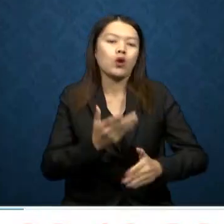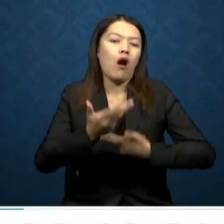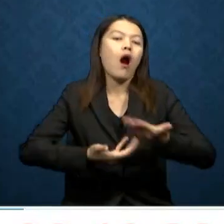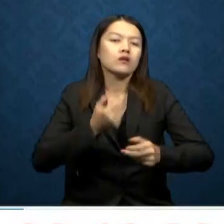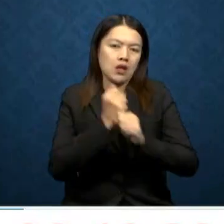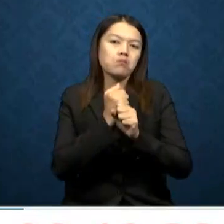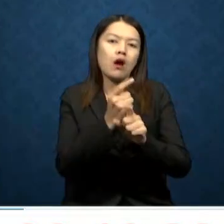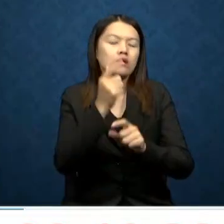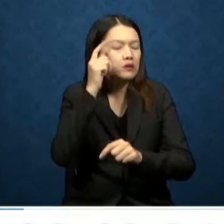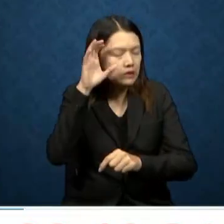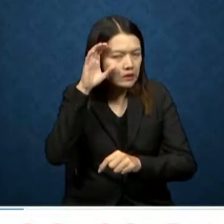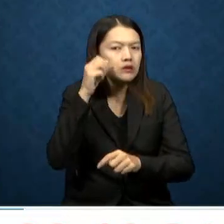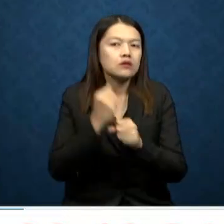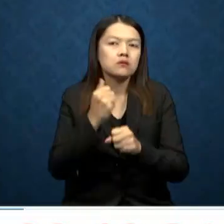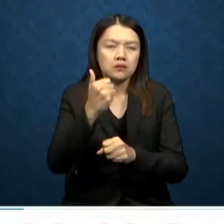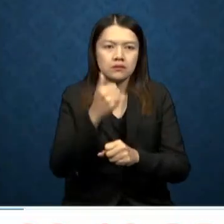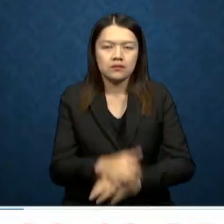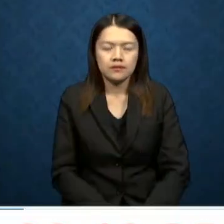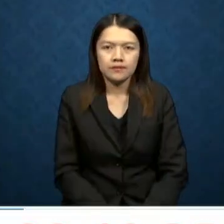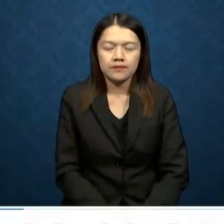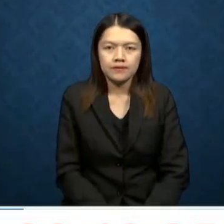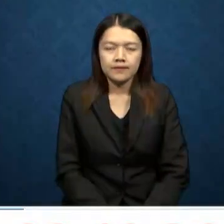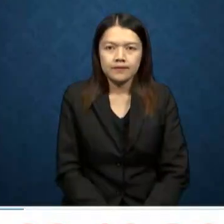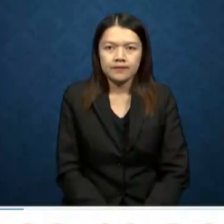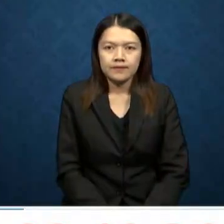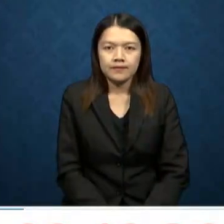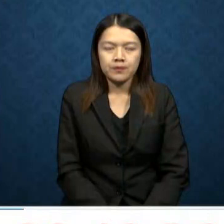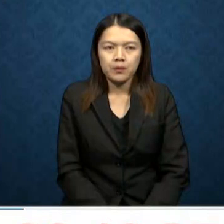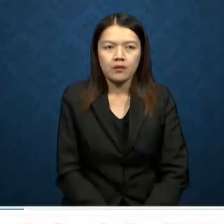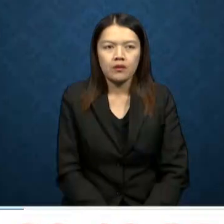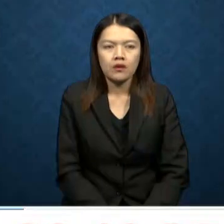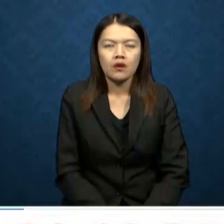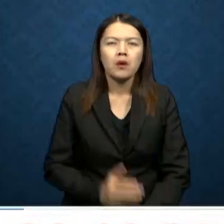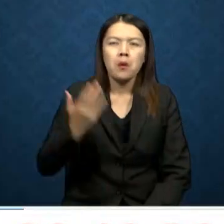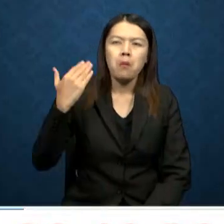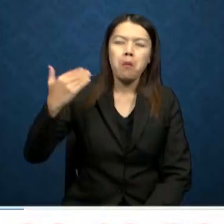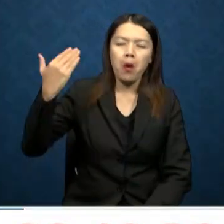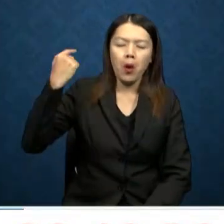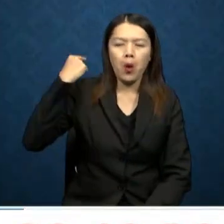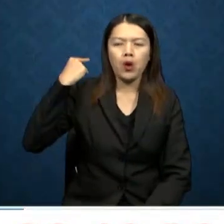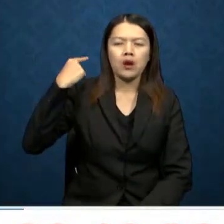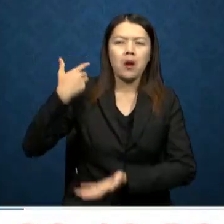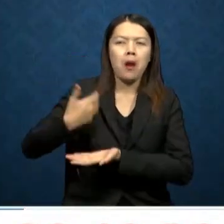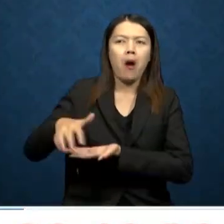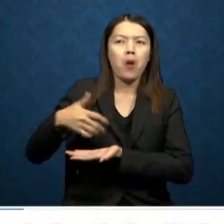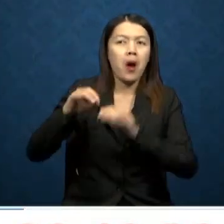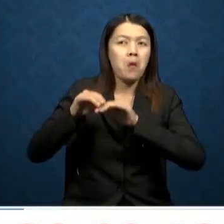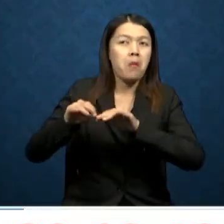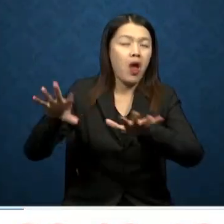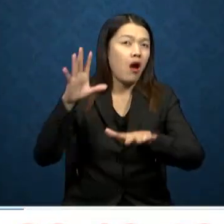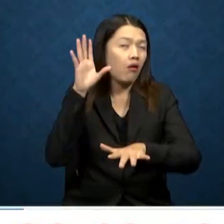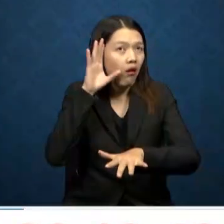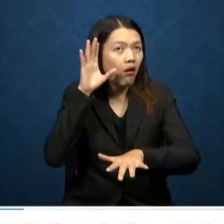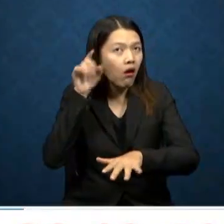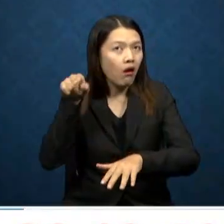มากขึ้นเป็นการล้างภาพพจน์เรื่องเล่าขานก่อนหน้านี้